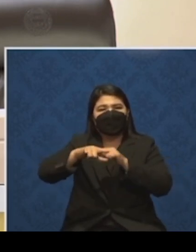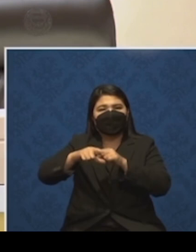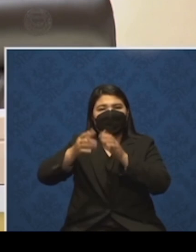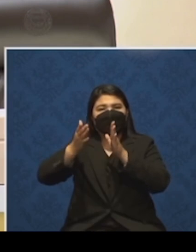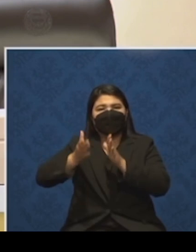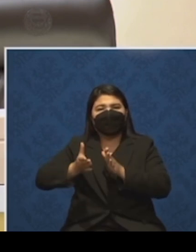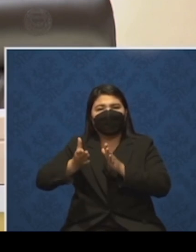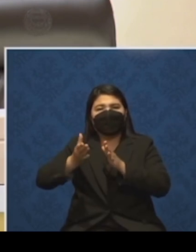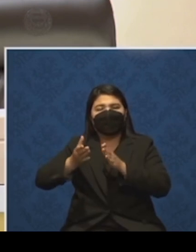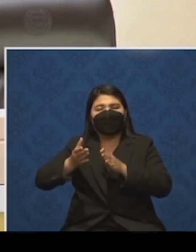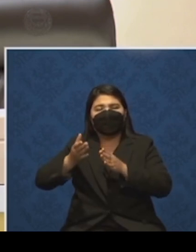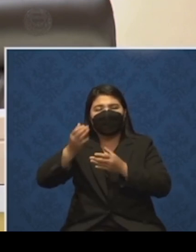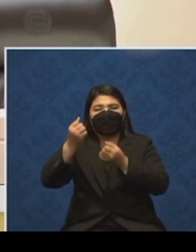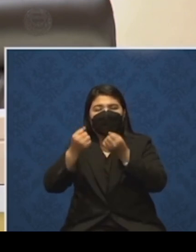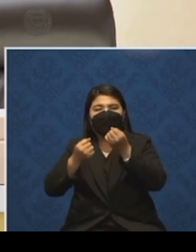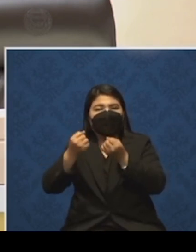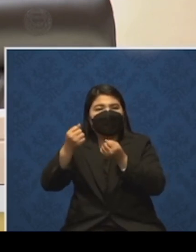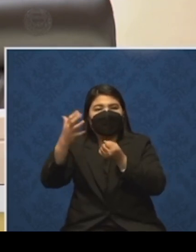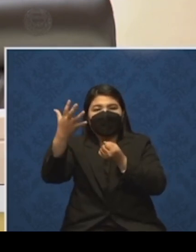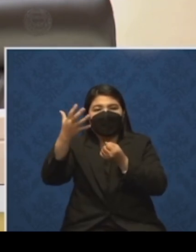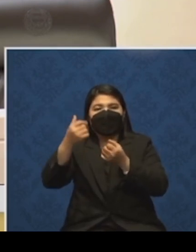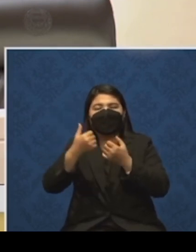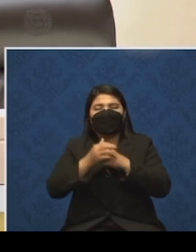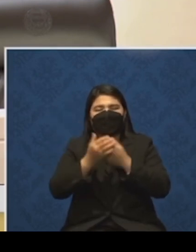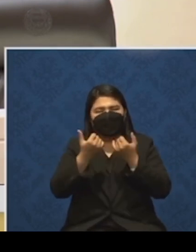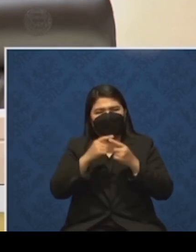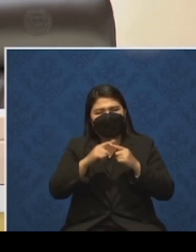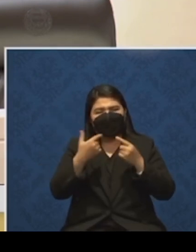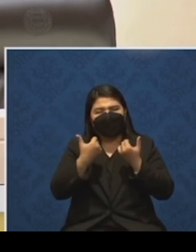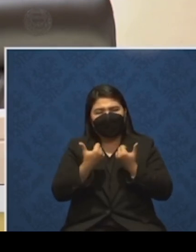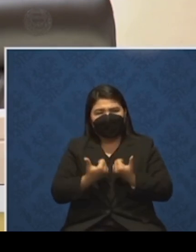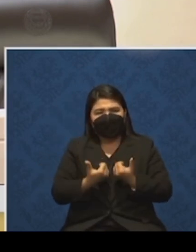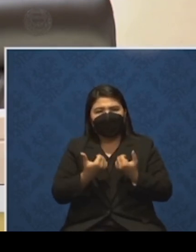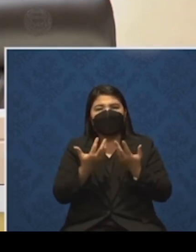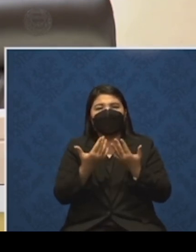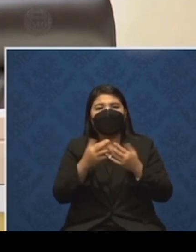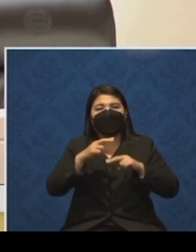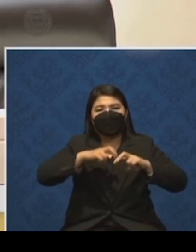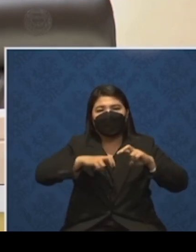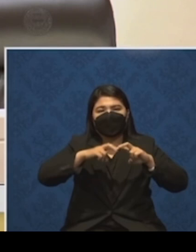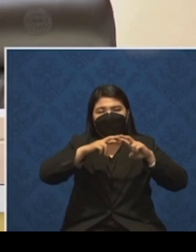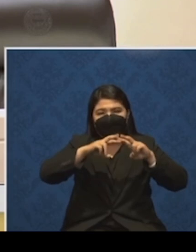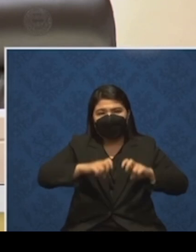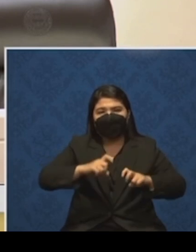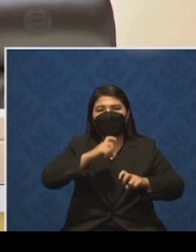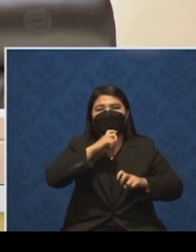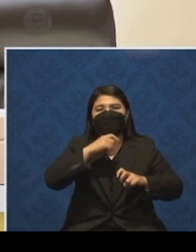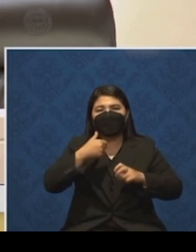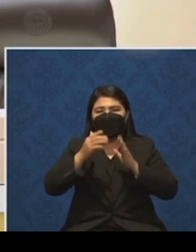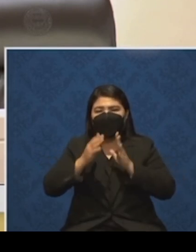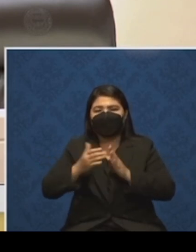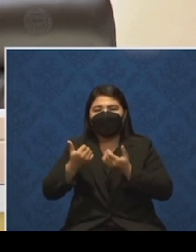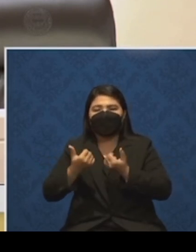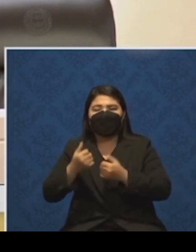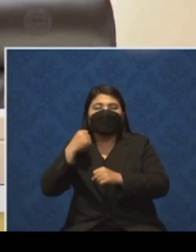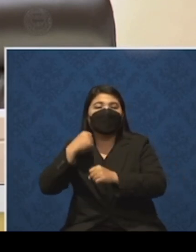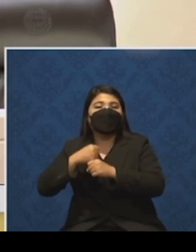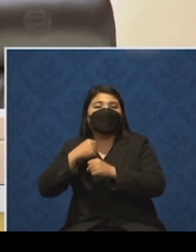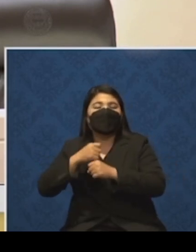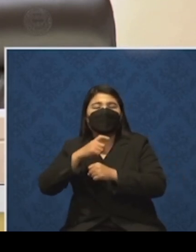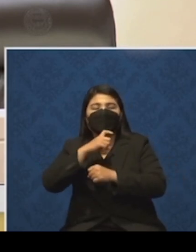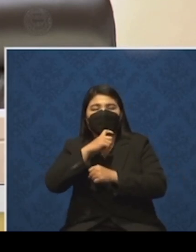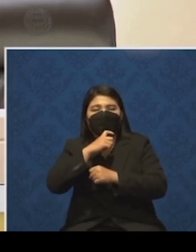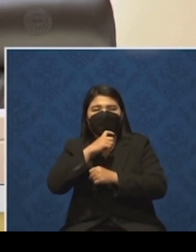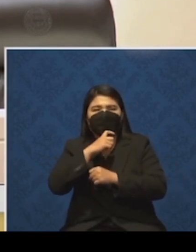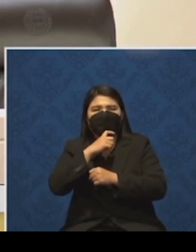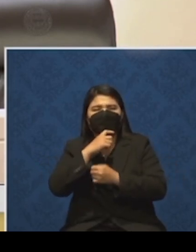วิจัยและรับรองมาตรฐานแล้วตอนนี้อยู่ที่ว่าอยู่ในขั้นของการผลิตนะที่จะเป็นจำนวน